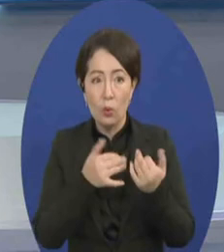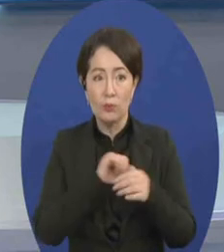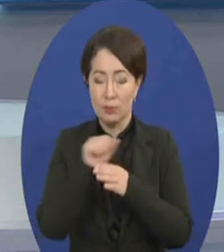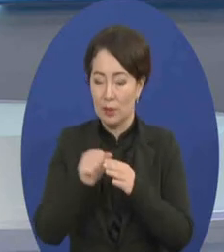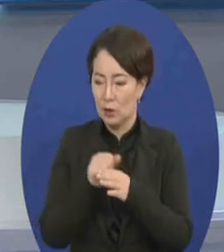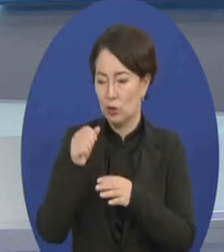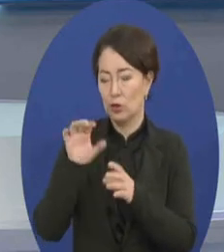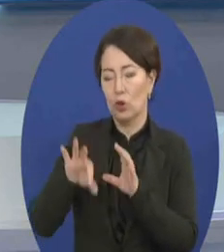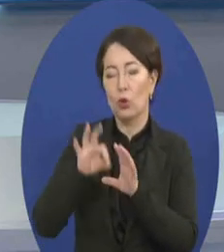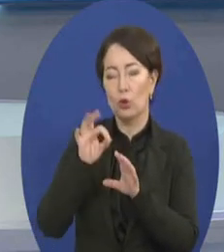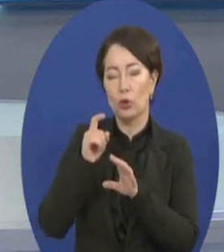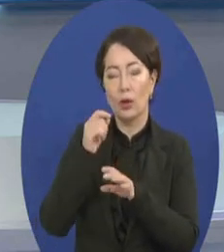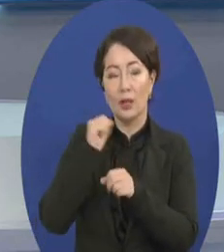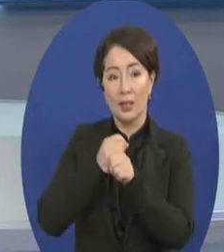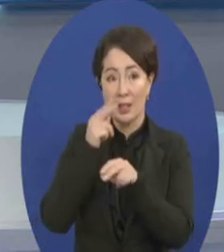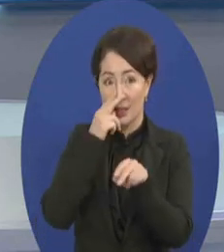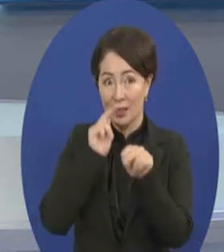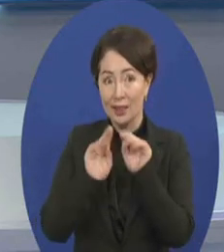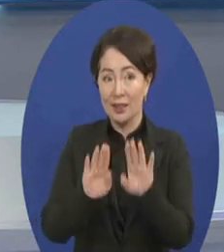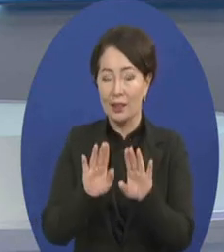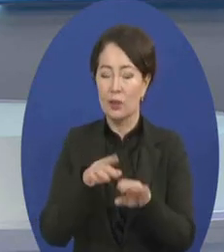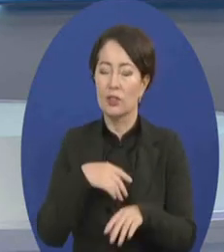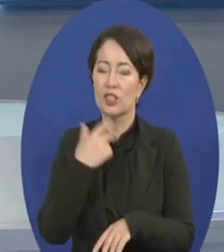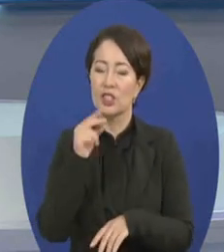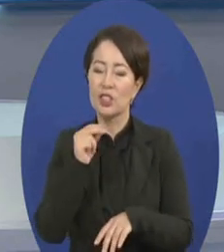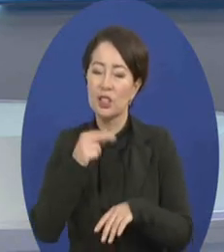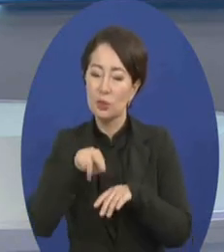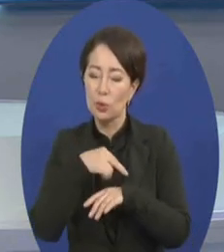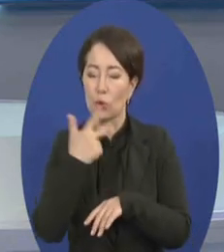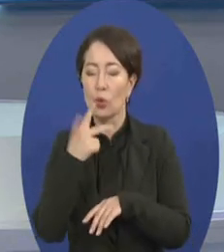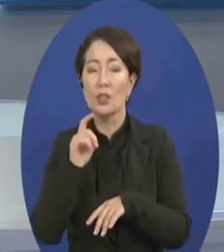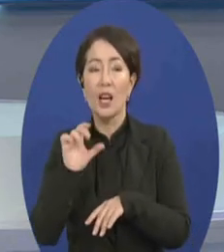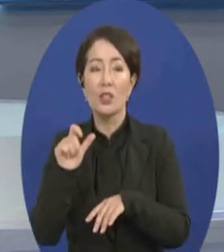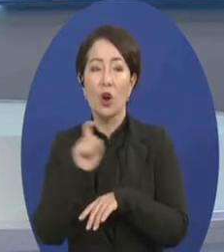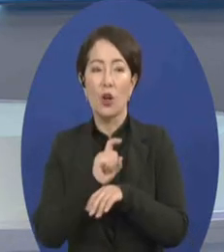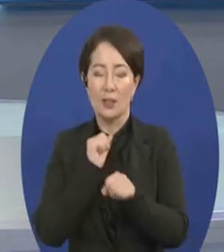сонгуулийн ерөнхий хороо хяналт тавьж байгаа. Чингэлтэй дүүргийн 30 дугаар хэсгийн хороонд ажилласан сурвалжлагын